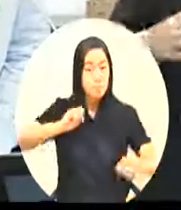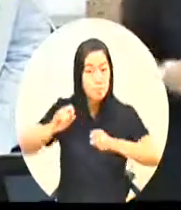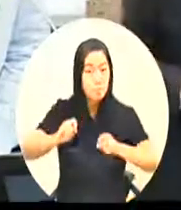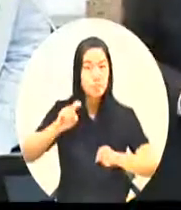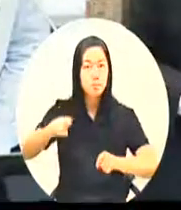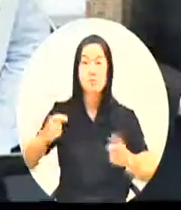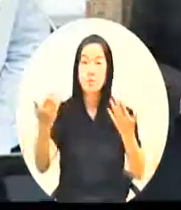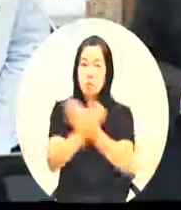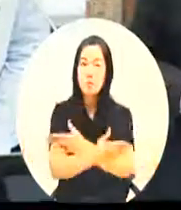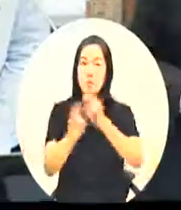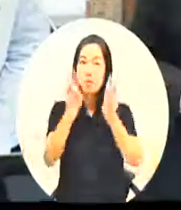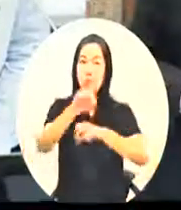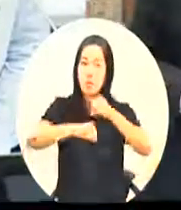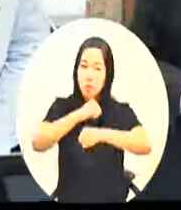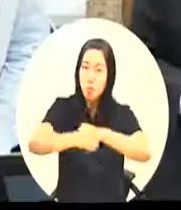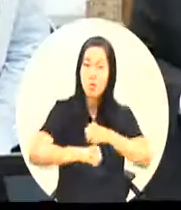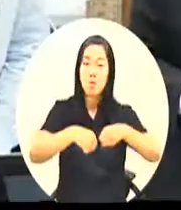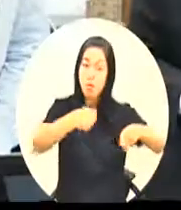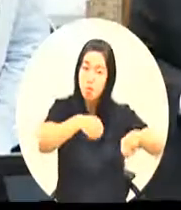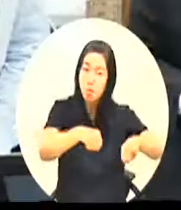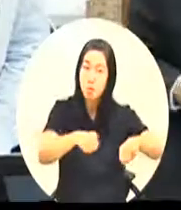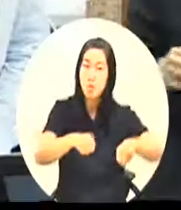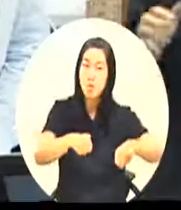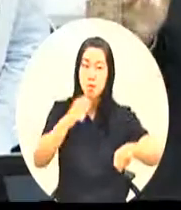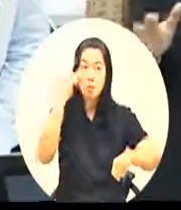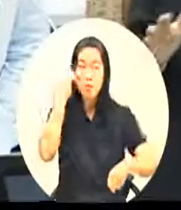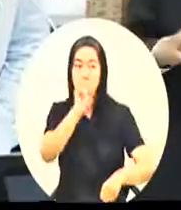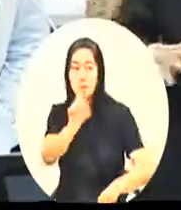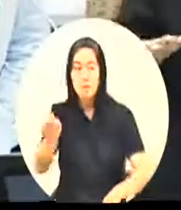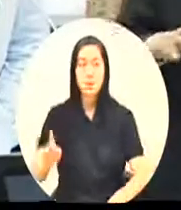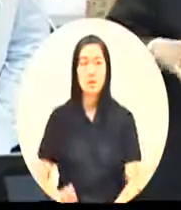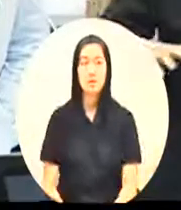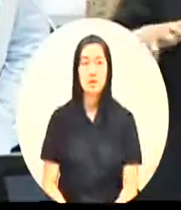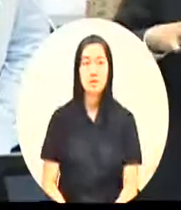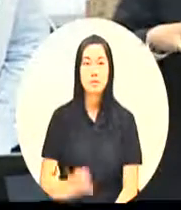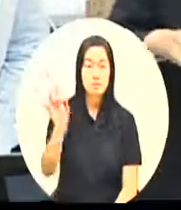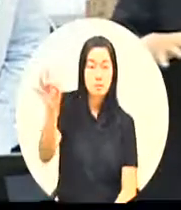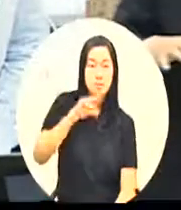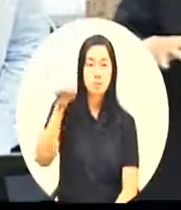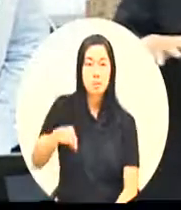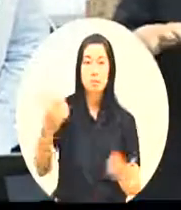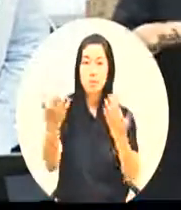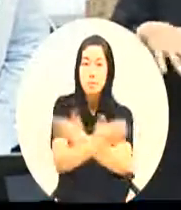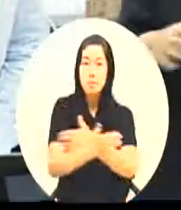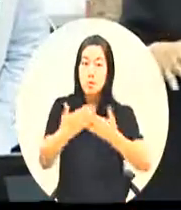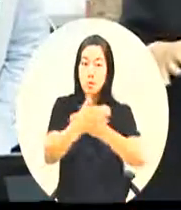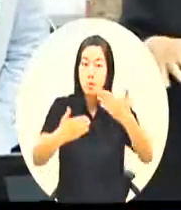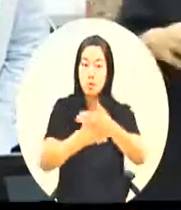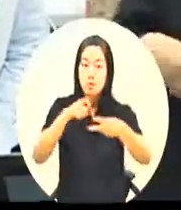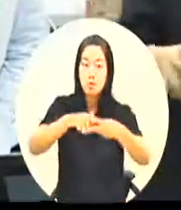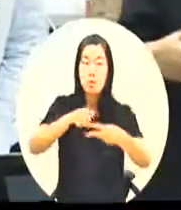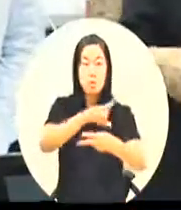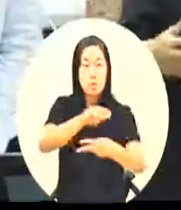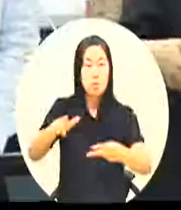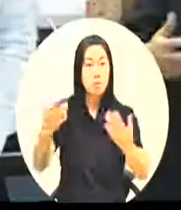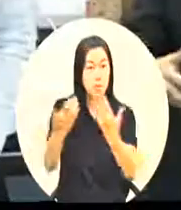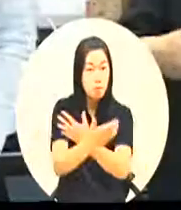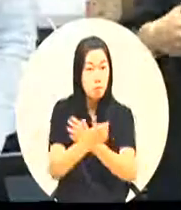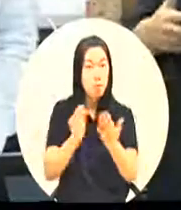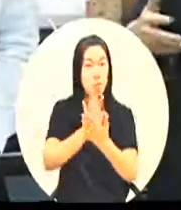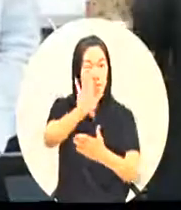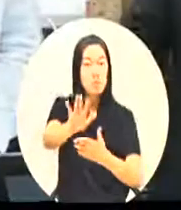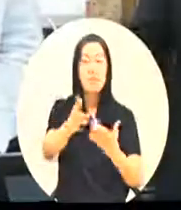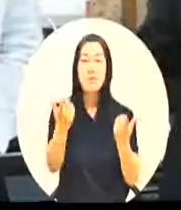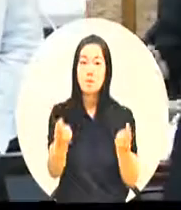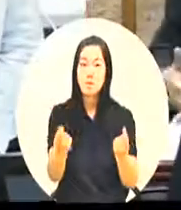换这个电动运具的情况是怎么样啊。透过这样的一个运具的改换，未来大家还是一样有运具